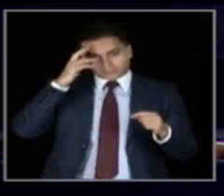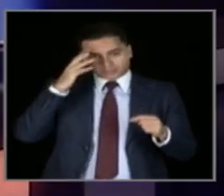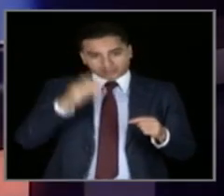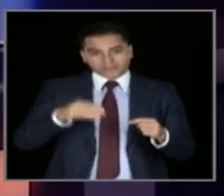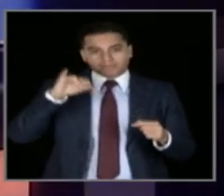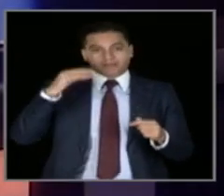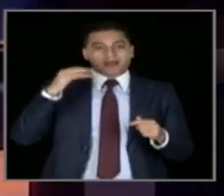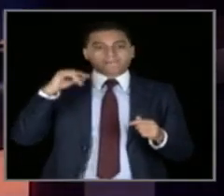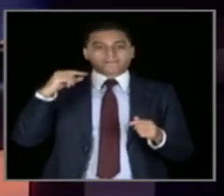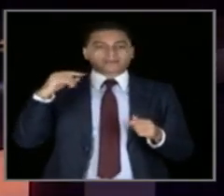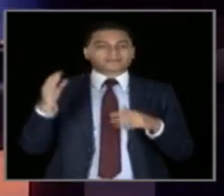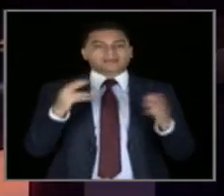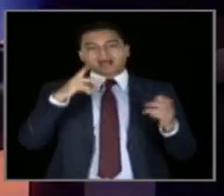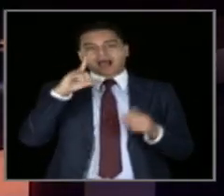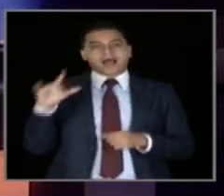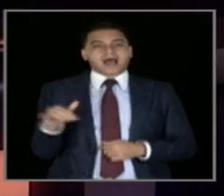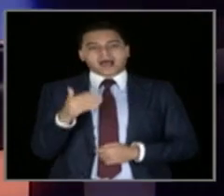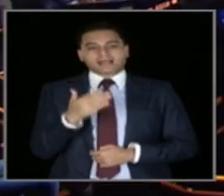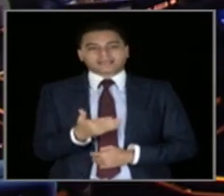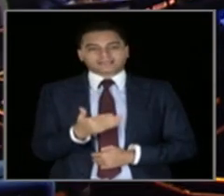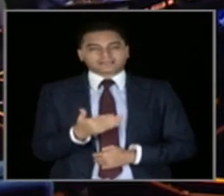علي باشا ب80 نقطة.